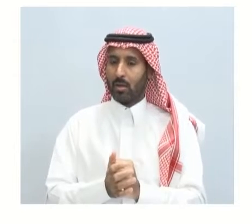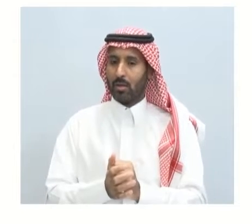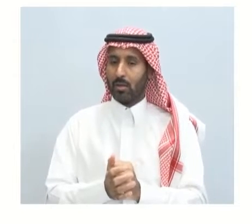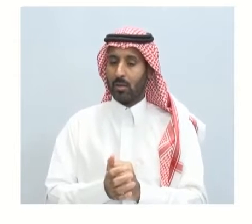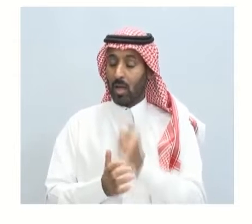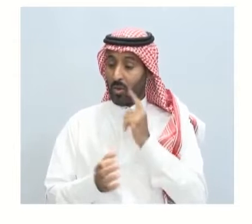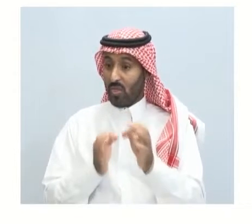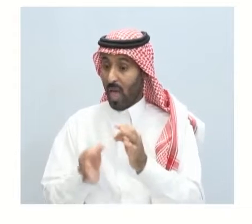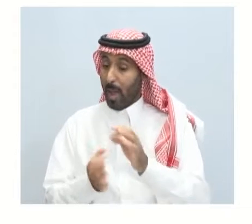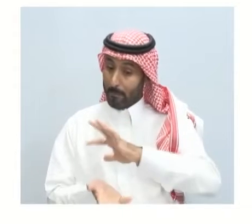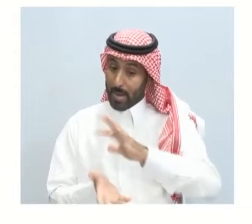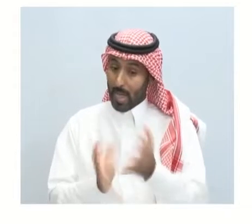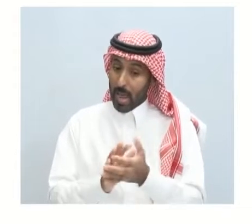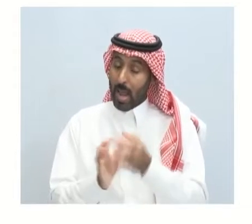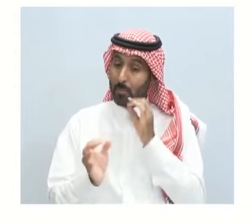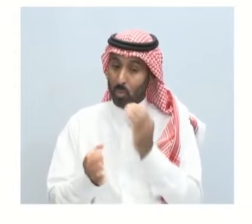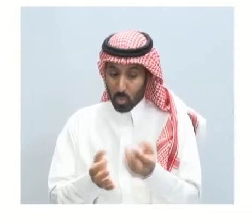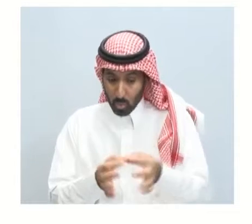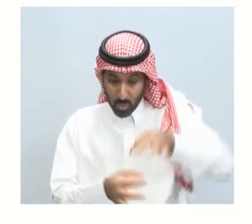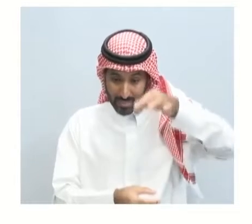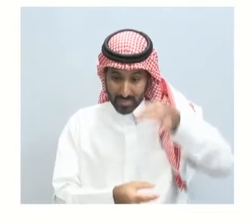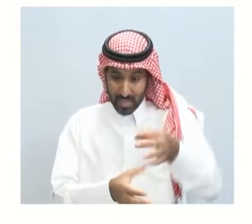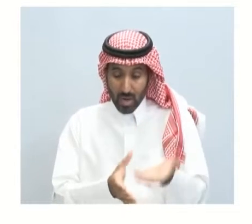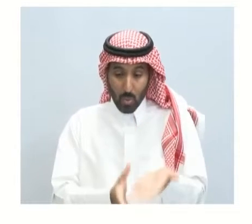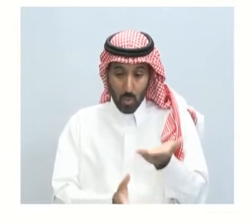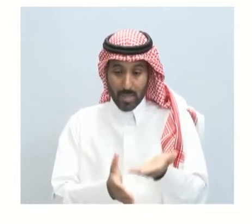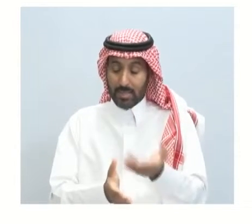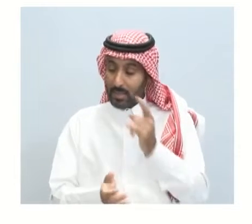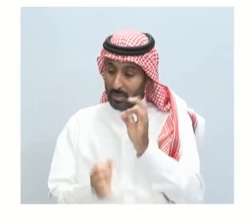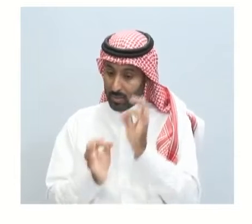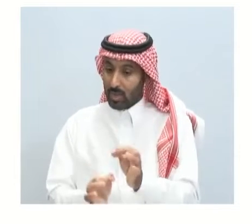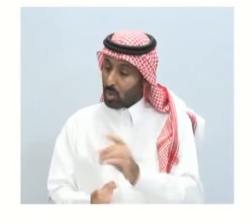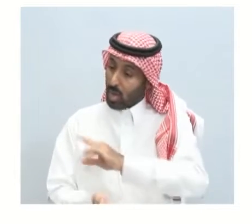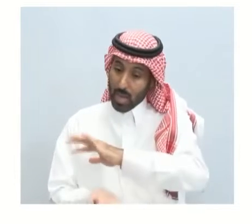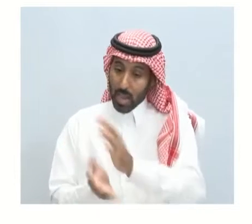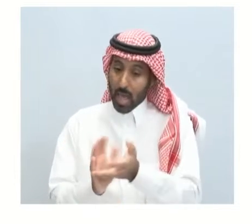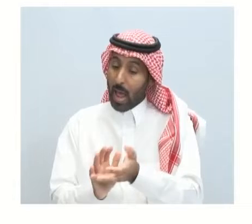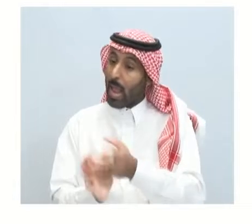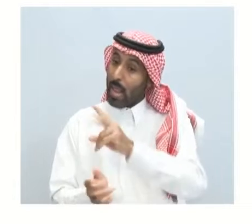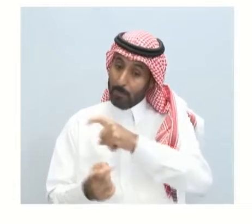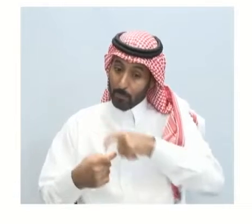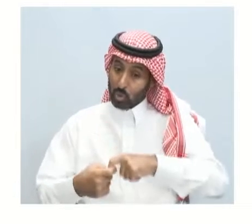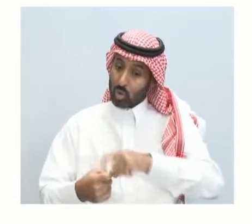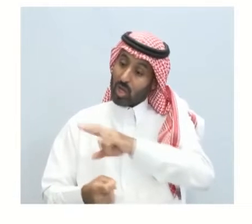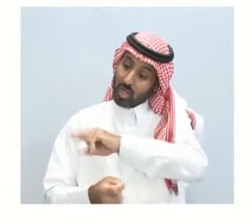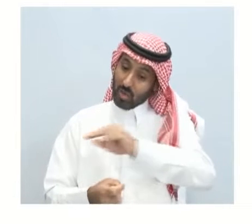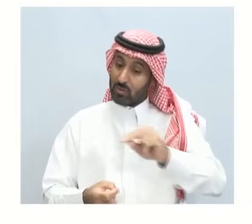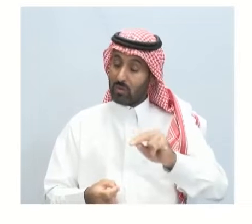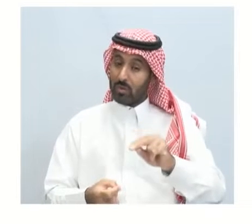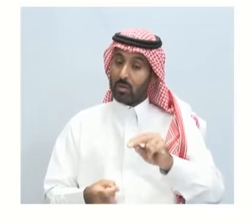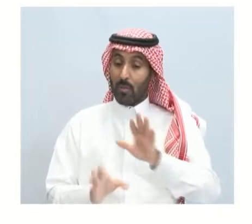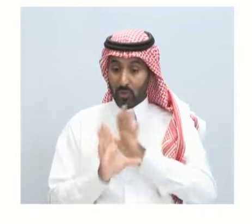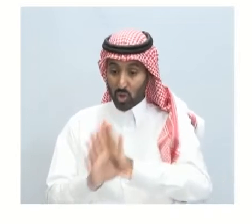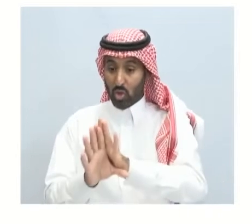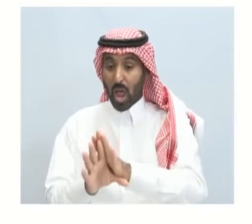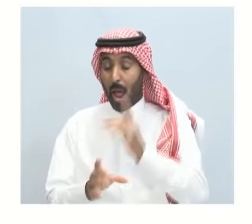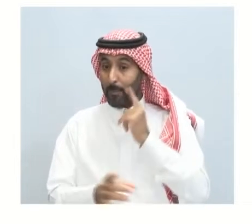النظام العالمي للوحدات التواصل الصحيح بين العلماء اذا لم تدعم التجربه